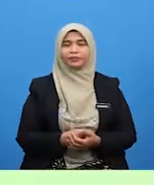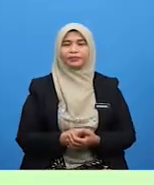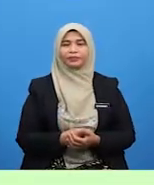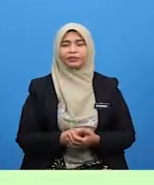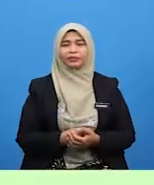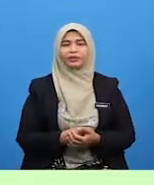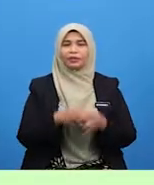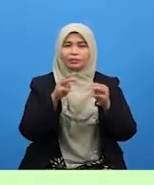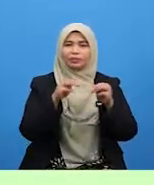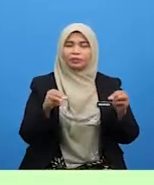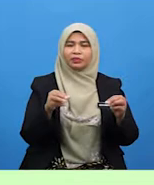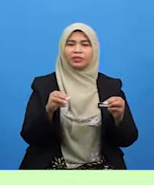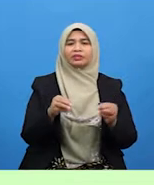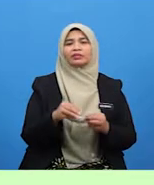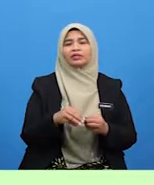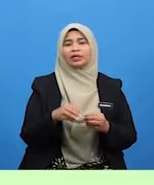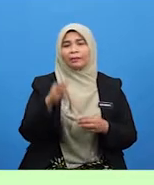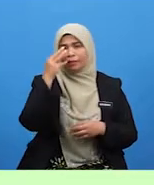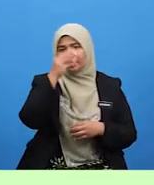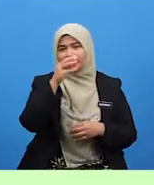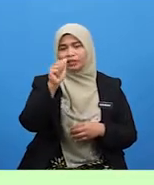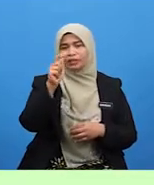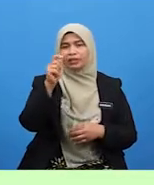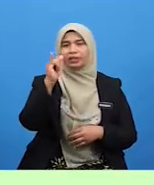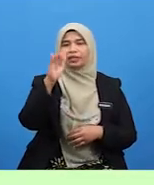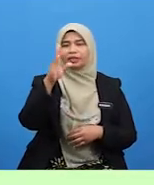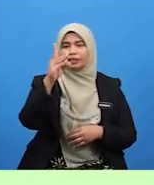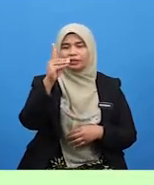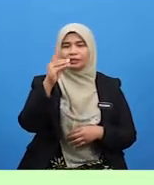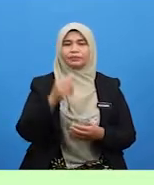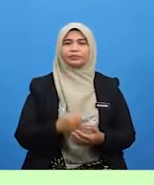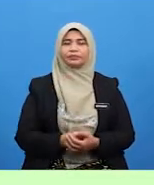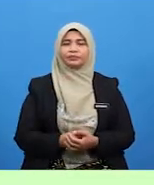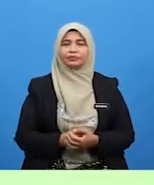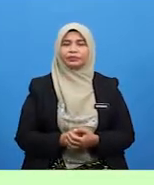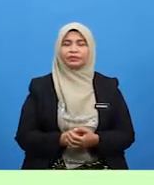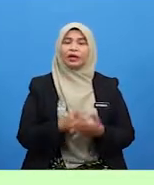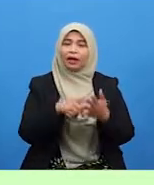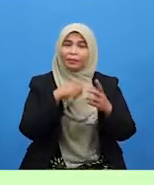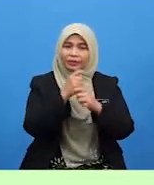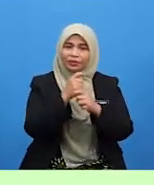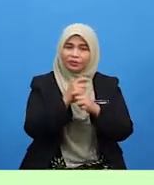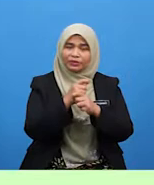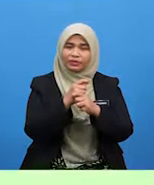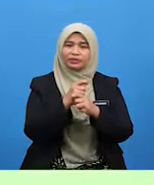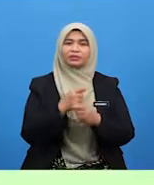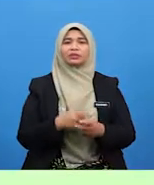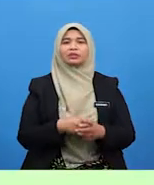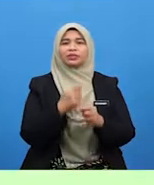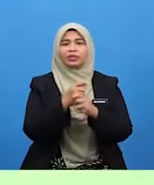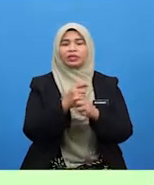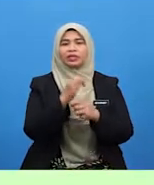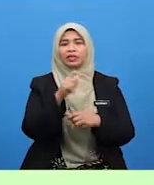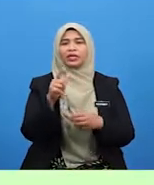murid-murid, yang keenam, iaitu Malaikat Atid. Apa itu Atid dan tugasannya? Tugasan